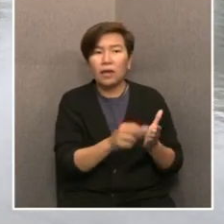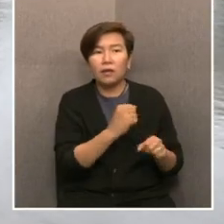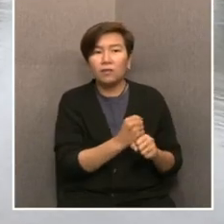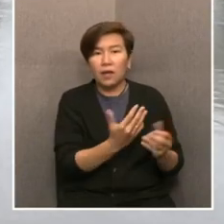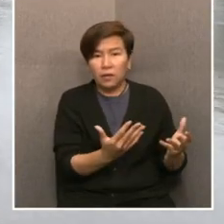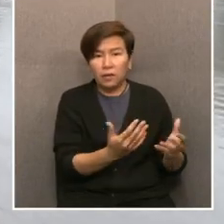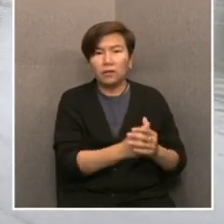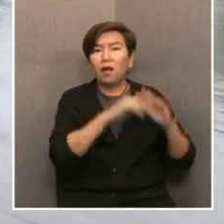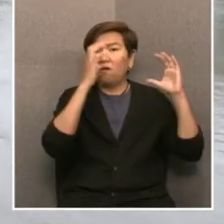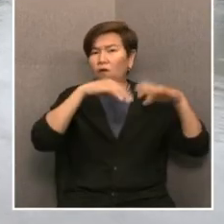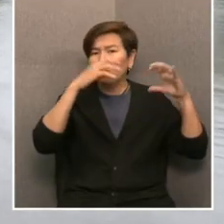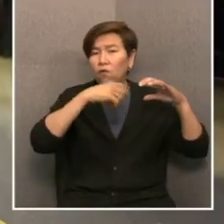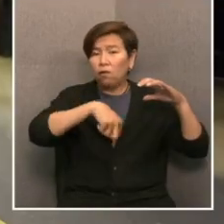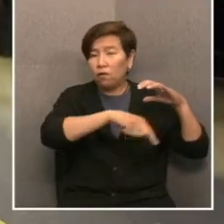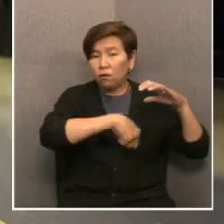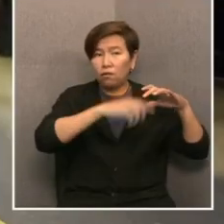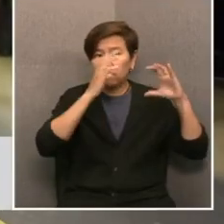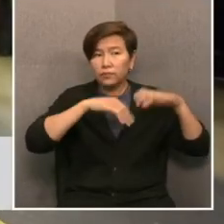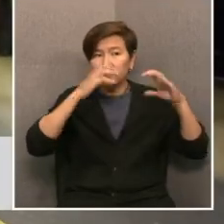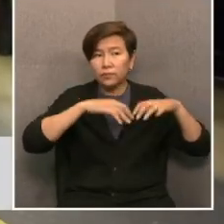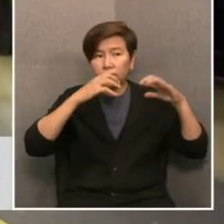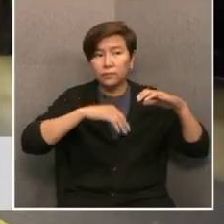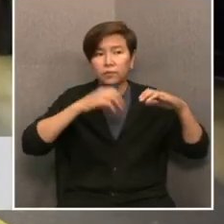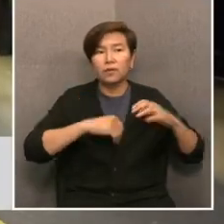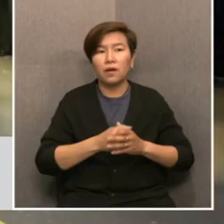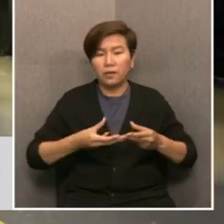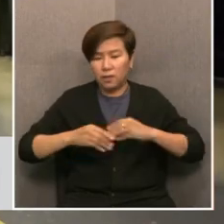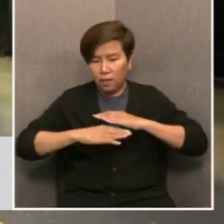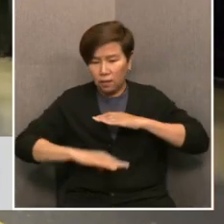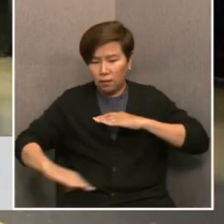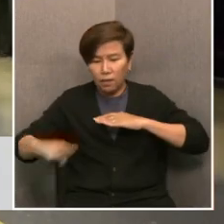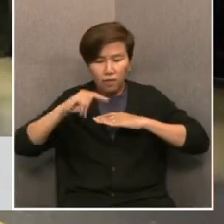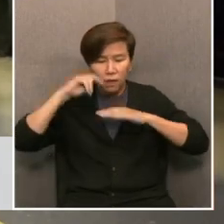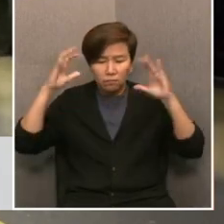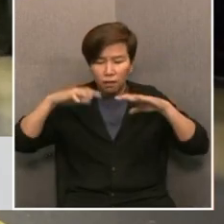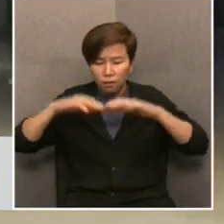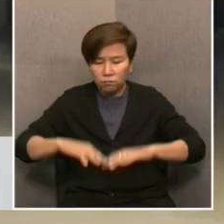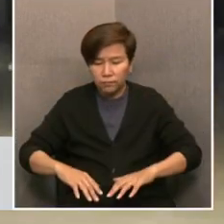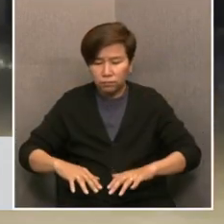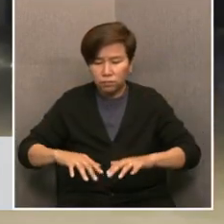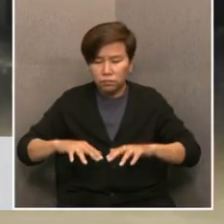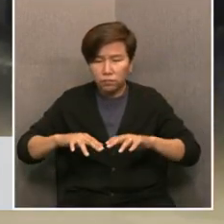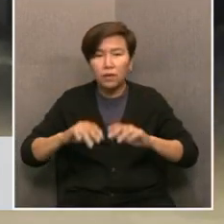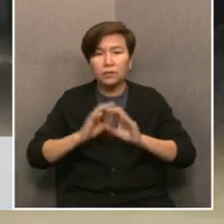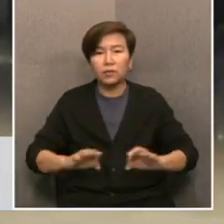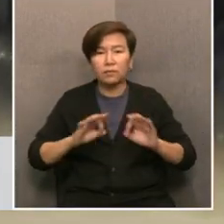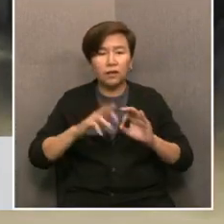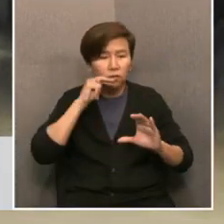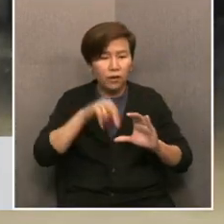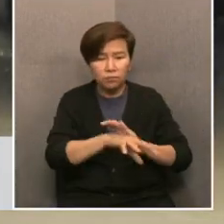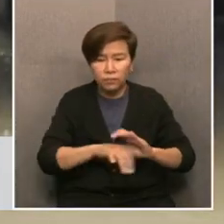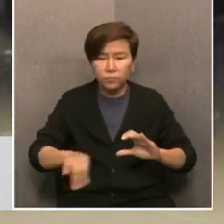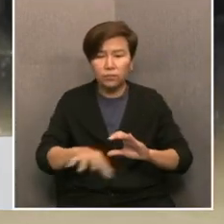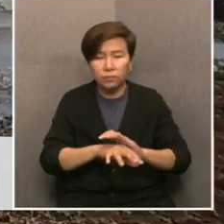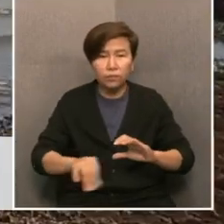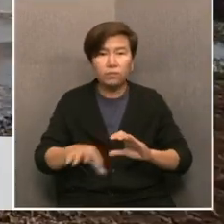ากน้ำในพื้นที่เนี่ยก็คือฝนตกแล้วในพื้นที่ลุ่มต่ำเนี่ยมันจะขังเพราะงั้นเราต้องมีระบบระบายน้ำที่เพียงพอควรจะมีพื้นที่หน่วงน้ำเราอา